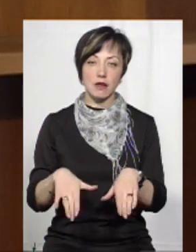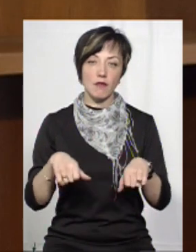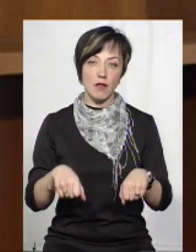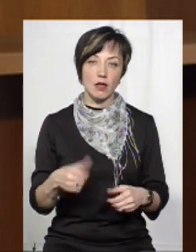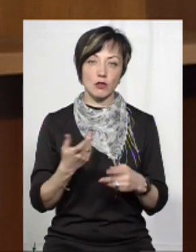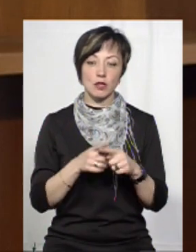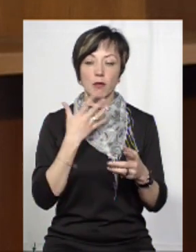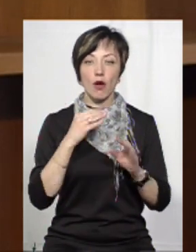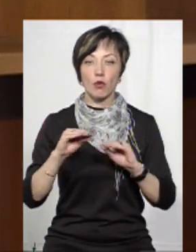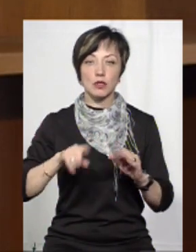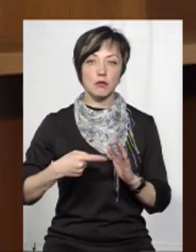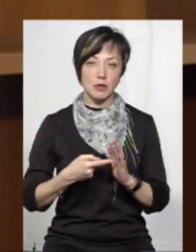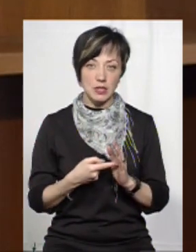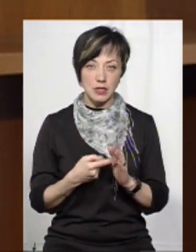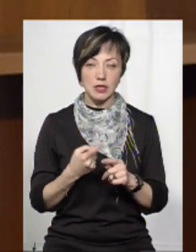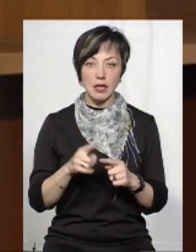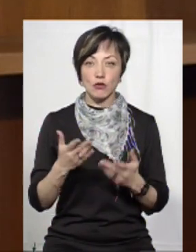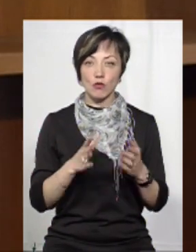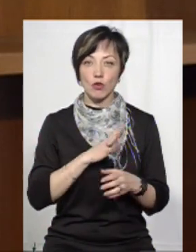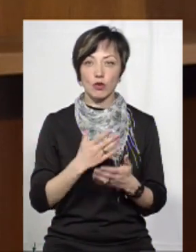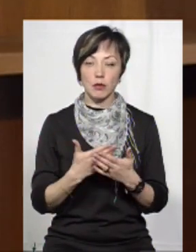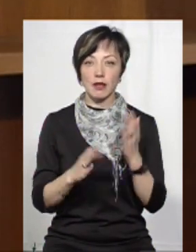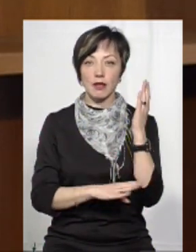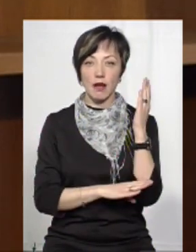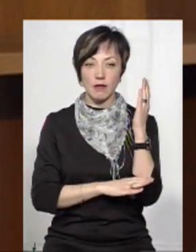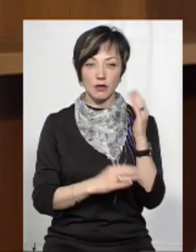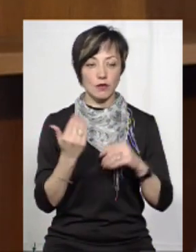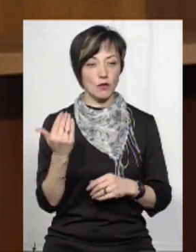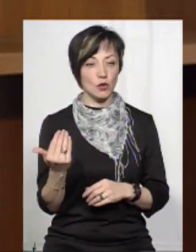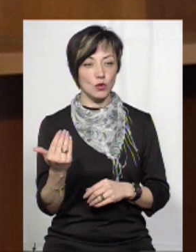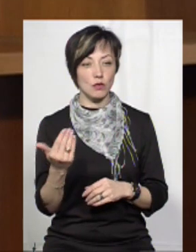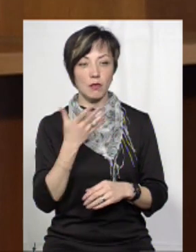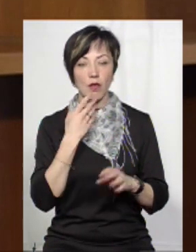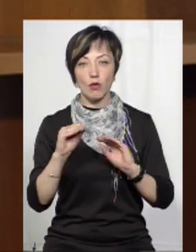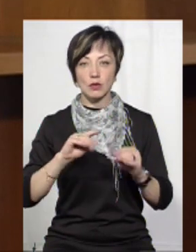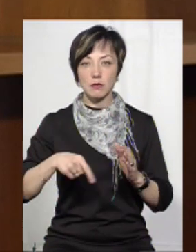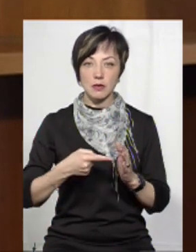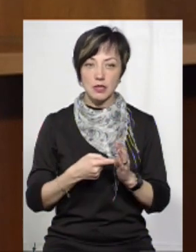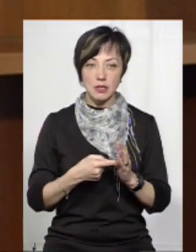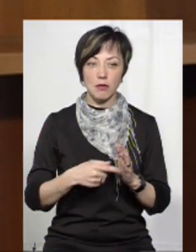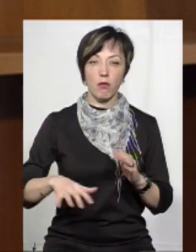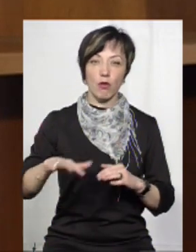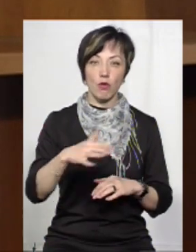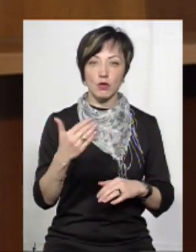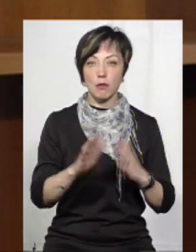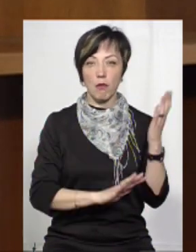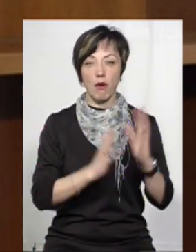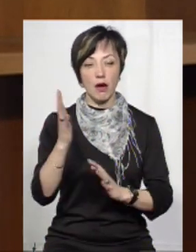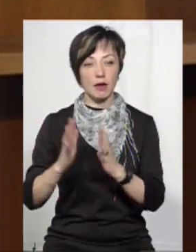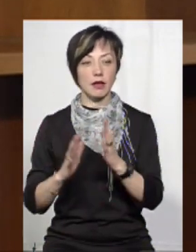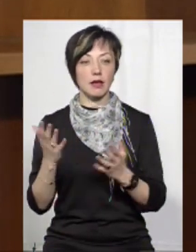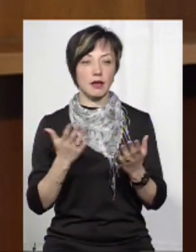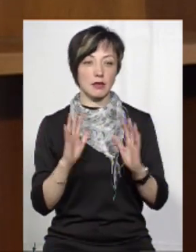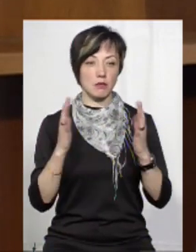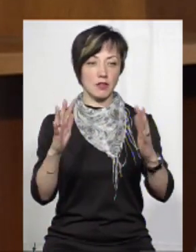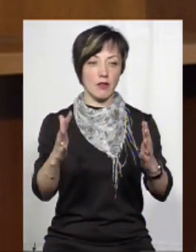якщо це благоустрій міста. Це якщо було, наприклад, дерево відноситься до благоустрою міста, там майдан, площа, парки, якийсь